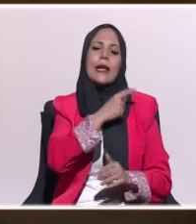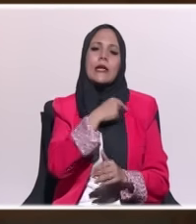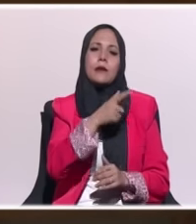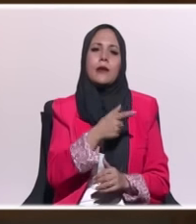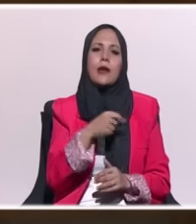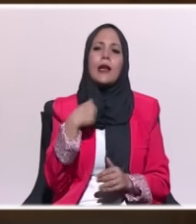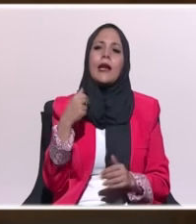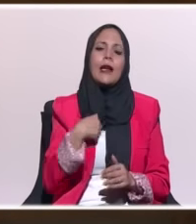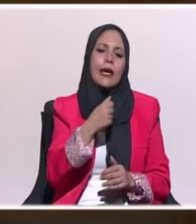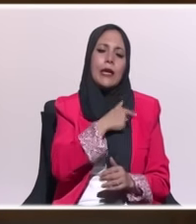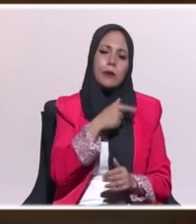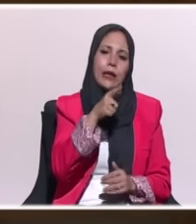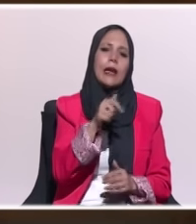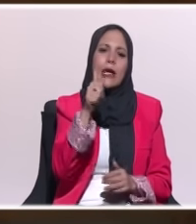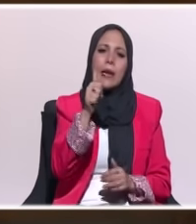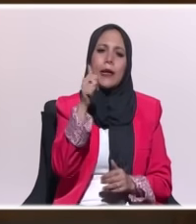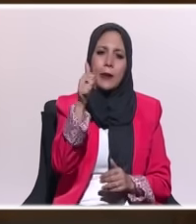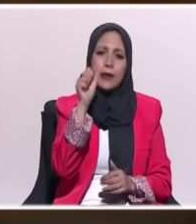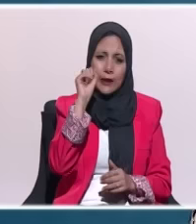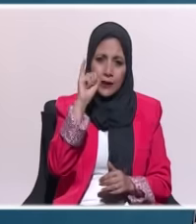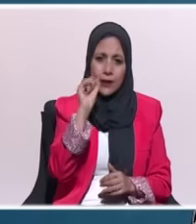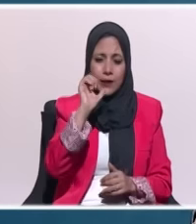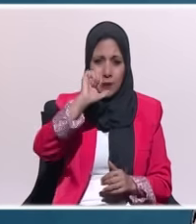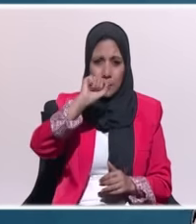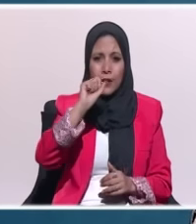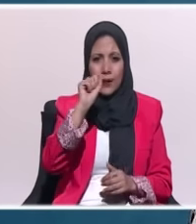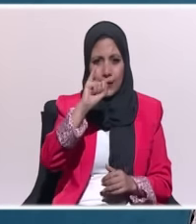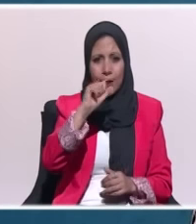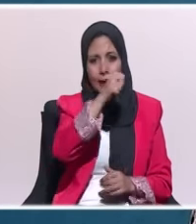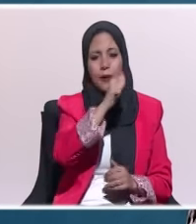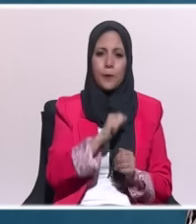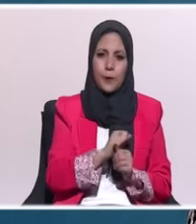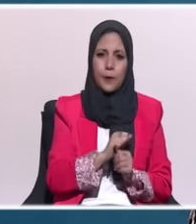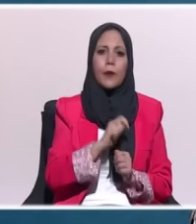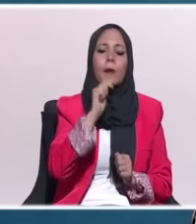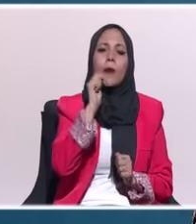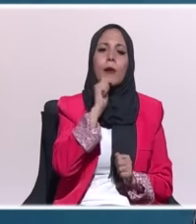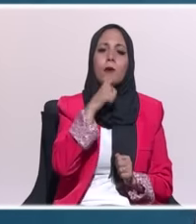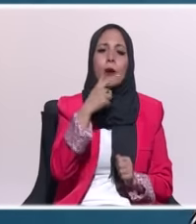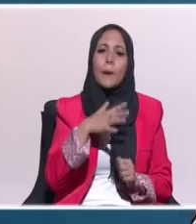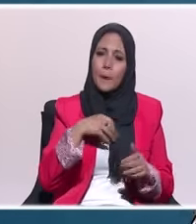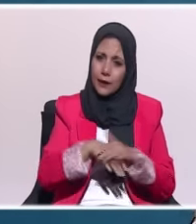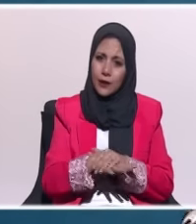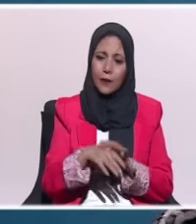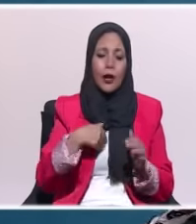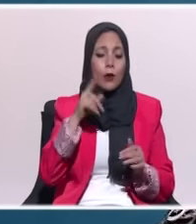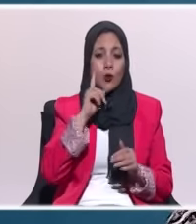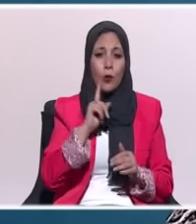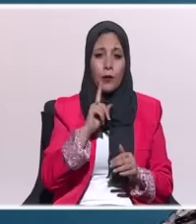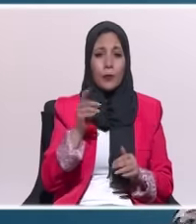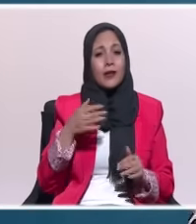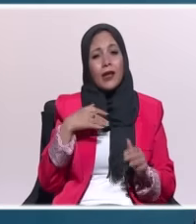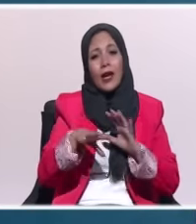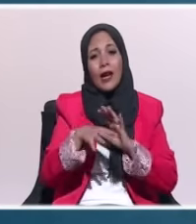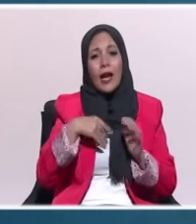انا. انت سميتيها ايمان؟ وبعدين يا مدام سيدي كملي. وبعدين اقول لها يا بنتي طب انا مش امك، بس الام اللي